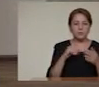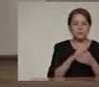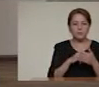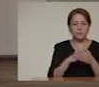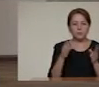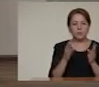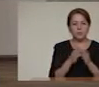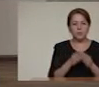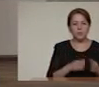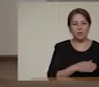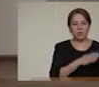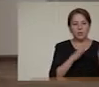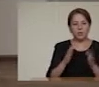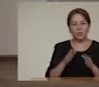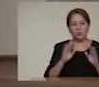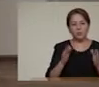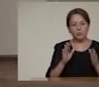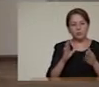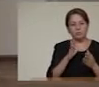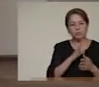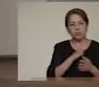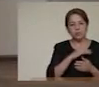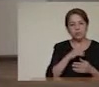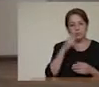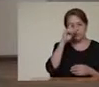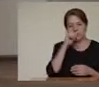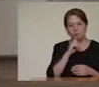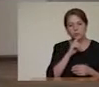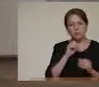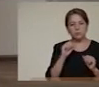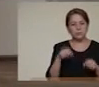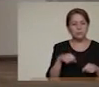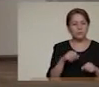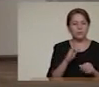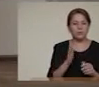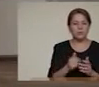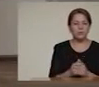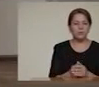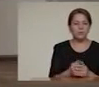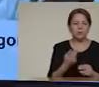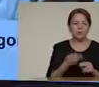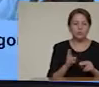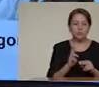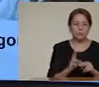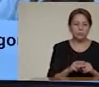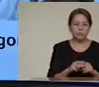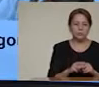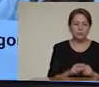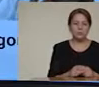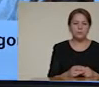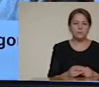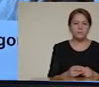keyingi voqeiliklar yuzaga kelganligini anglab yeta olmas ekanmiz. Shuning uchun